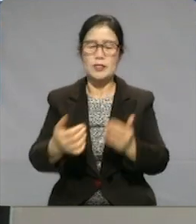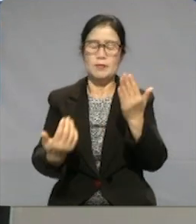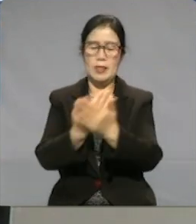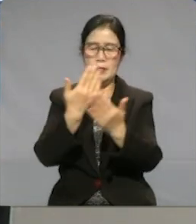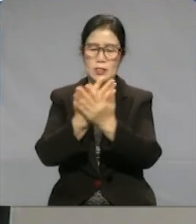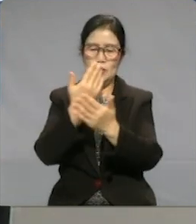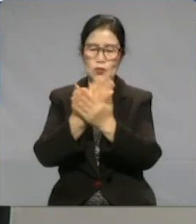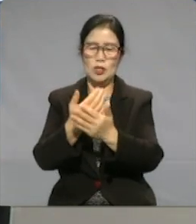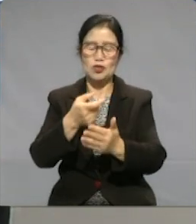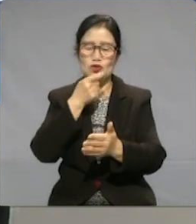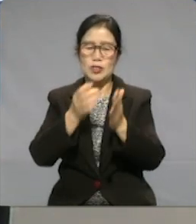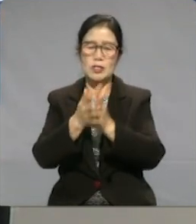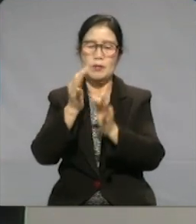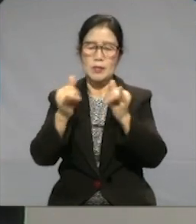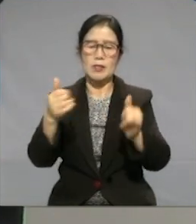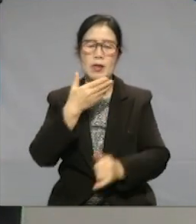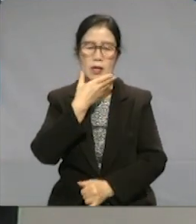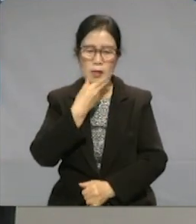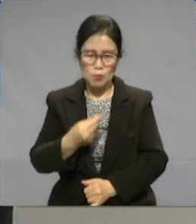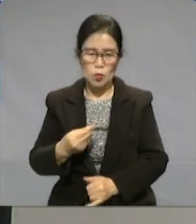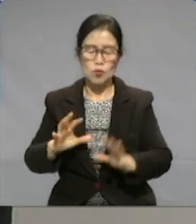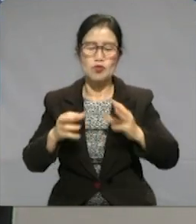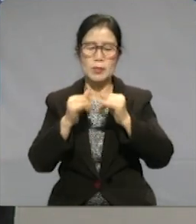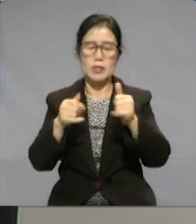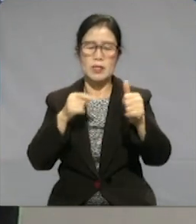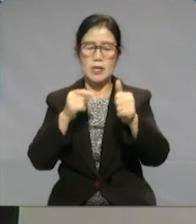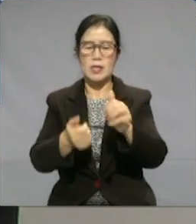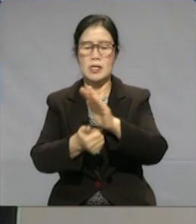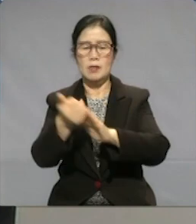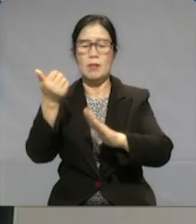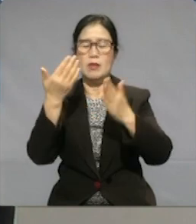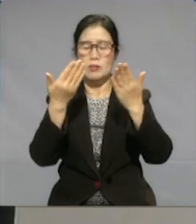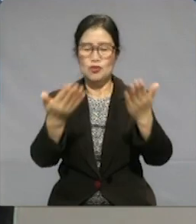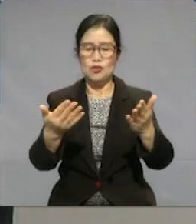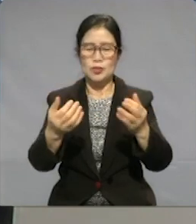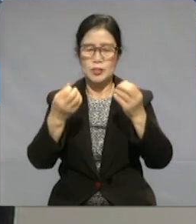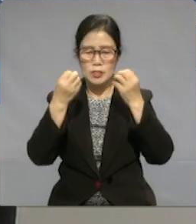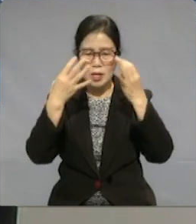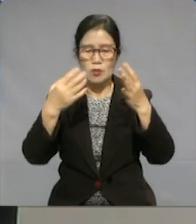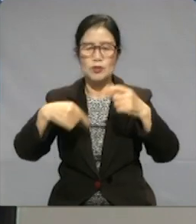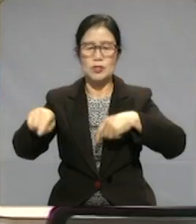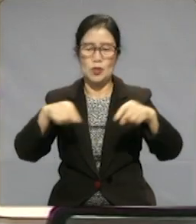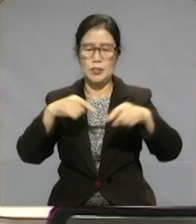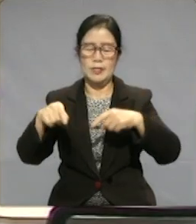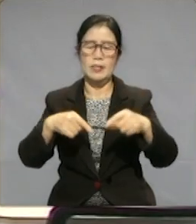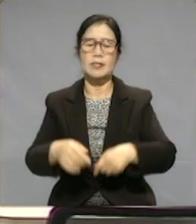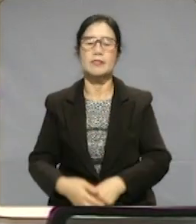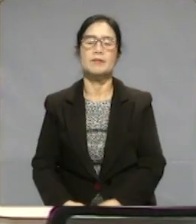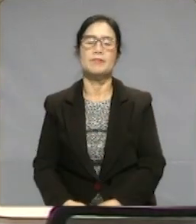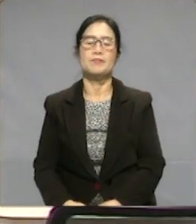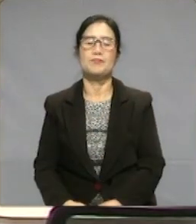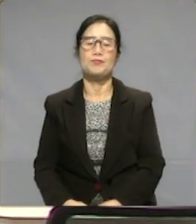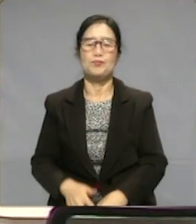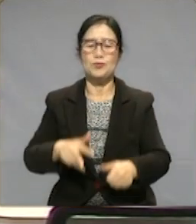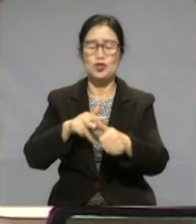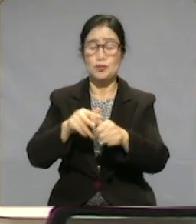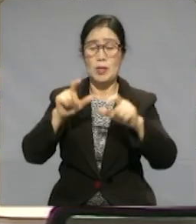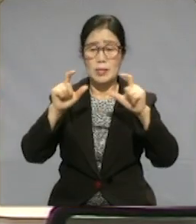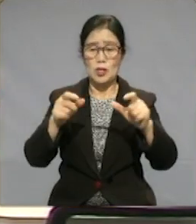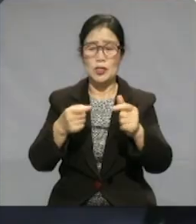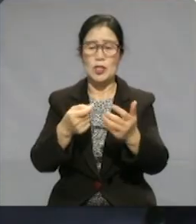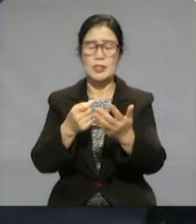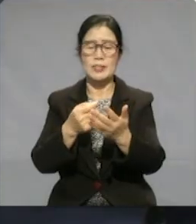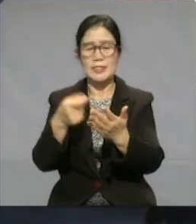발전과 수원 시민의 행복, 국민들에게 희망을 주는 새로운 정치를 하겠으며 출마 선언